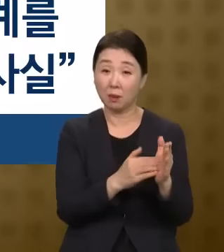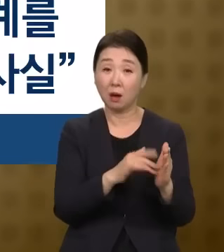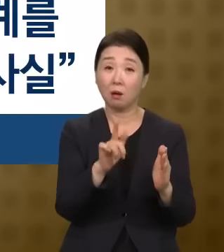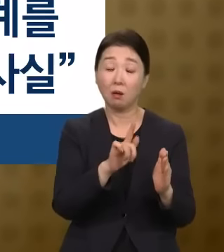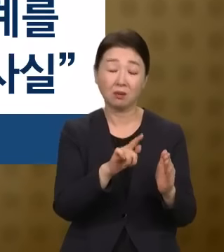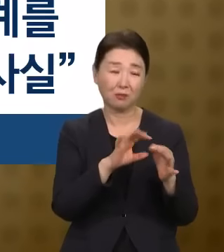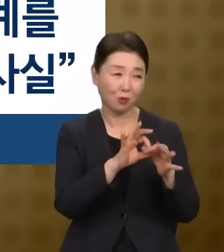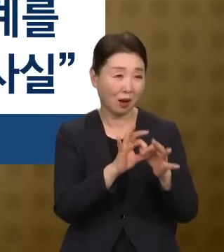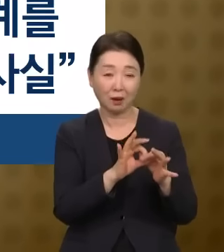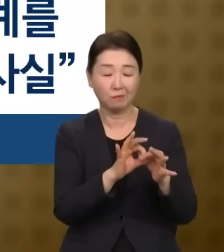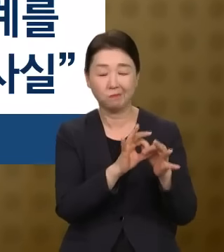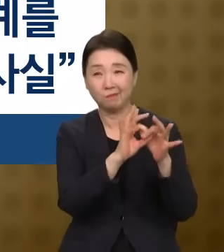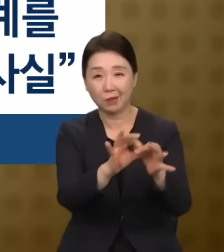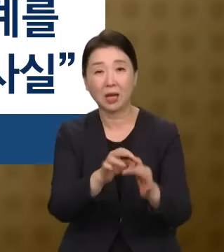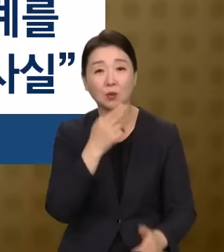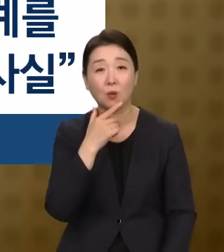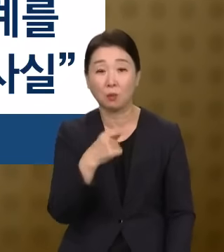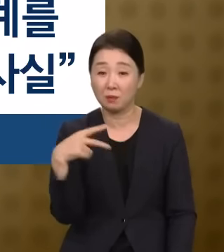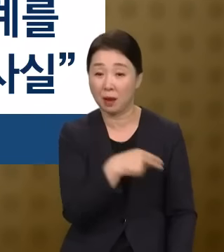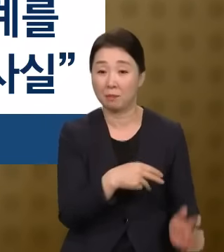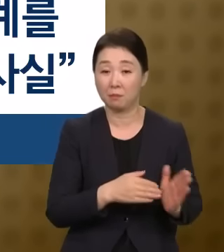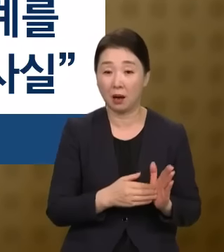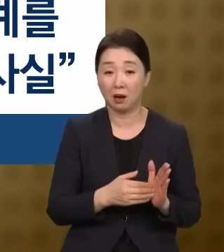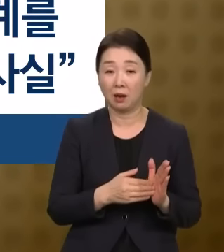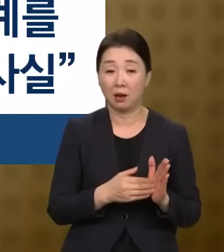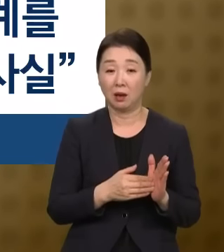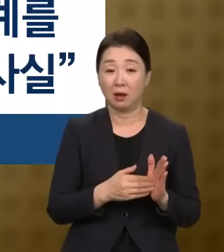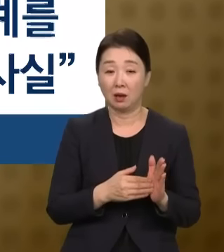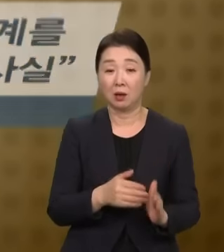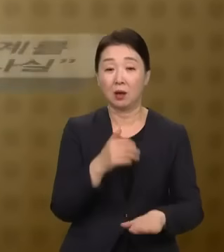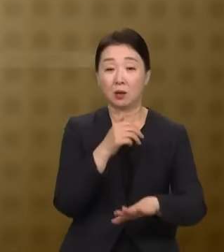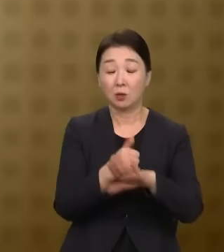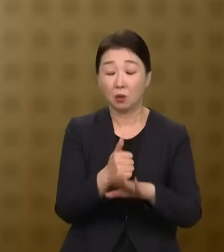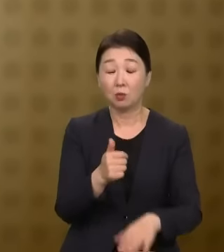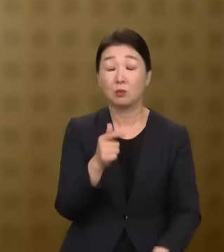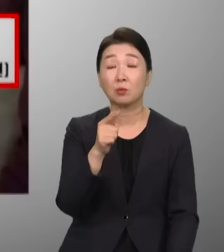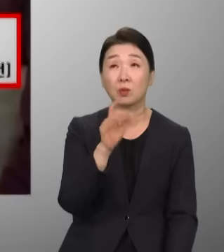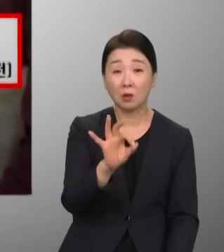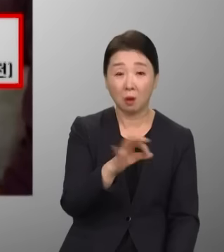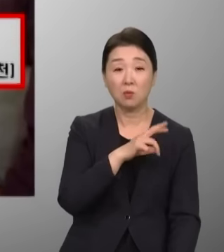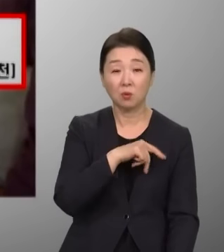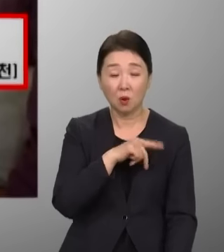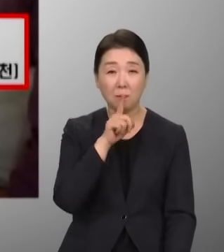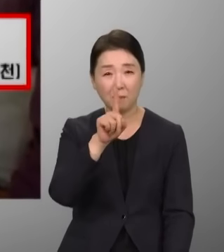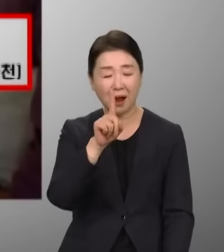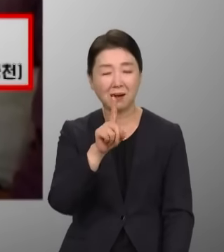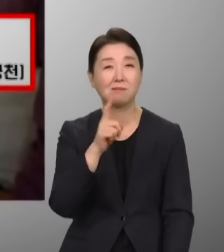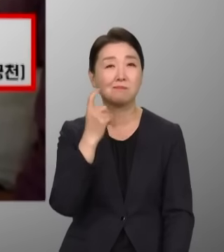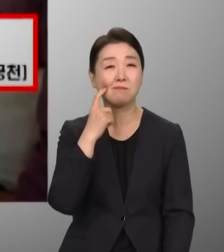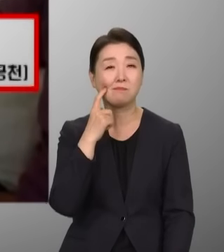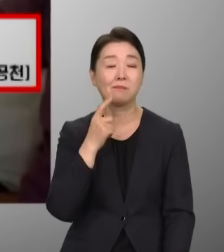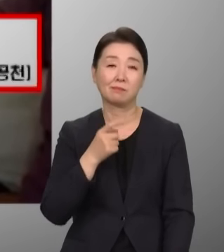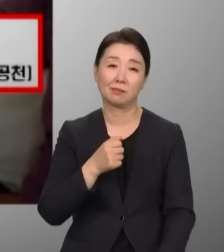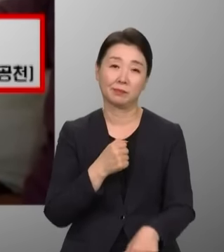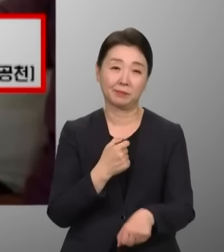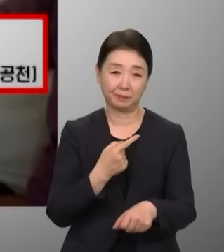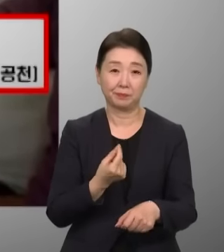형태로든 관계를 이어가지 않았다며 염 의원의 주장은 허위사실이라고 주장했습니다. JTBC